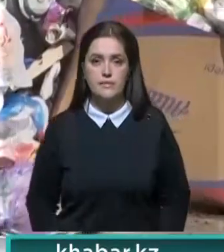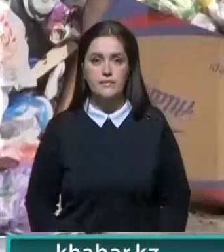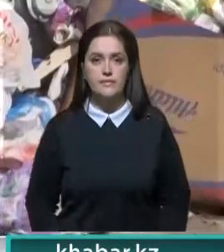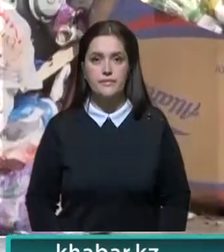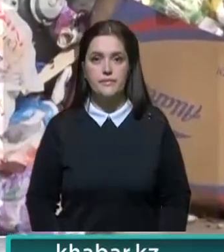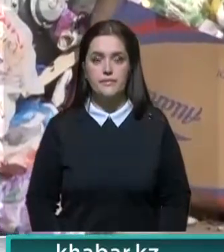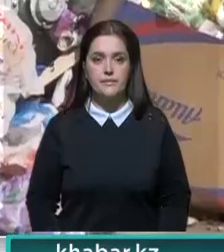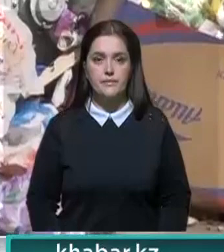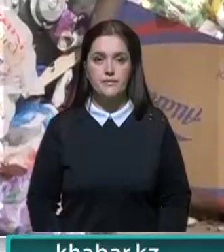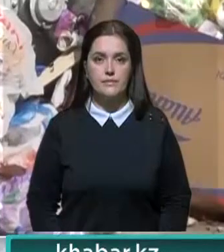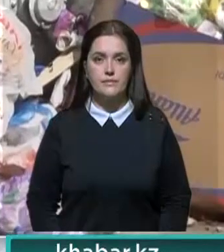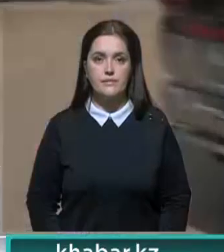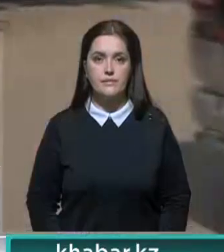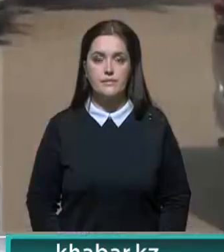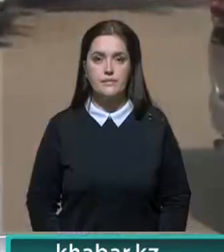ситуацию.